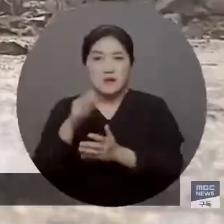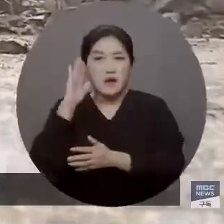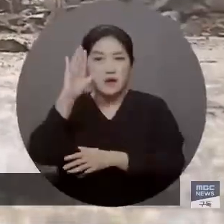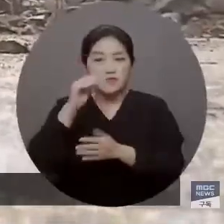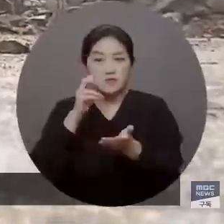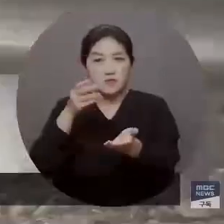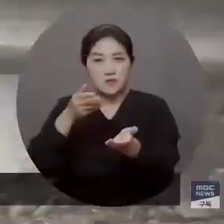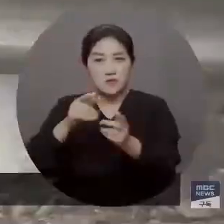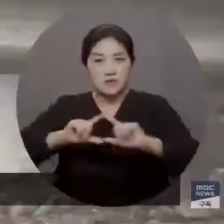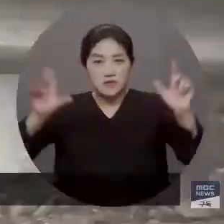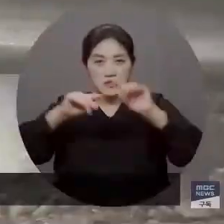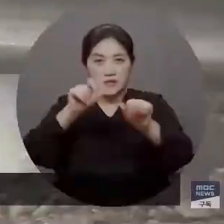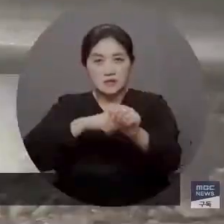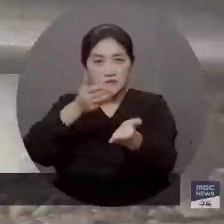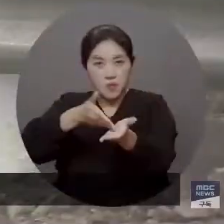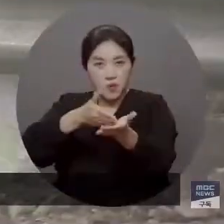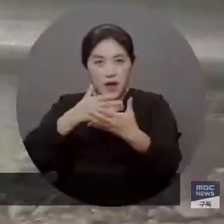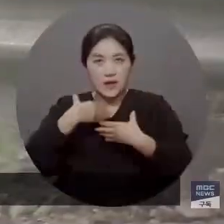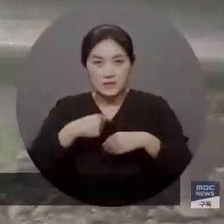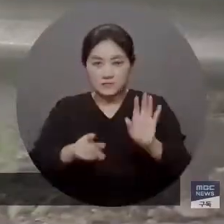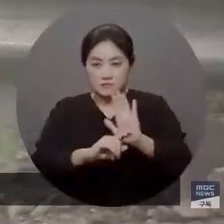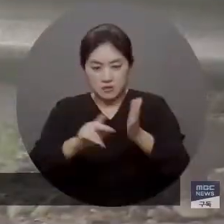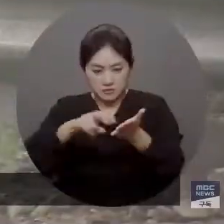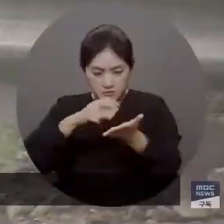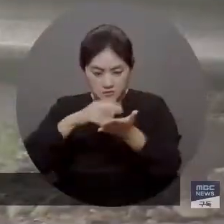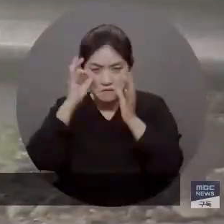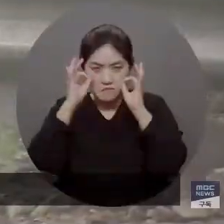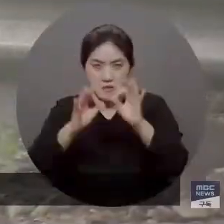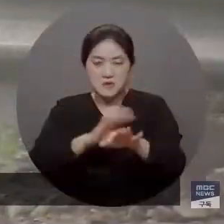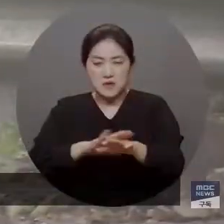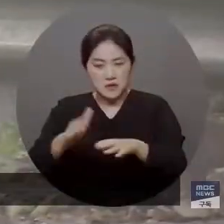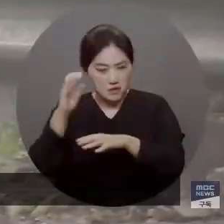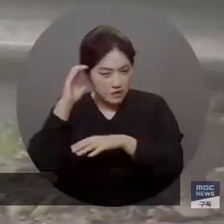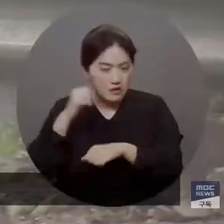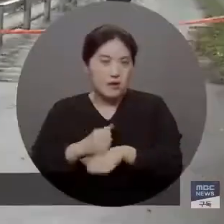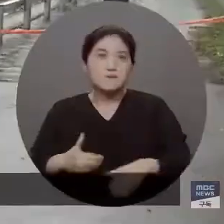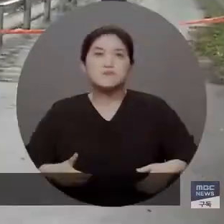전해지는 기상특보와 안전경보에 귀 기울이셔야겠습니다. MBC 뉴스 허연호입니다.